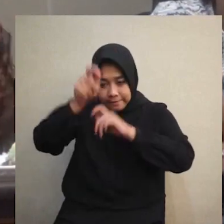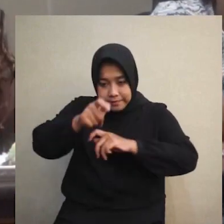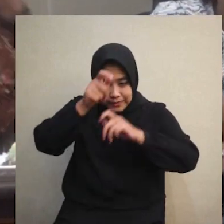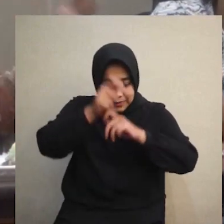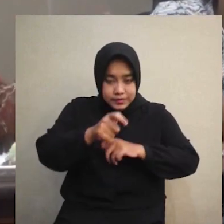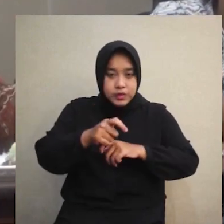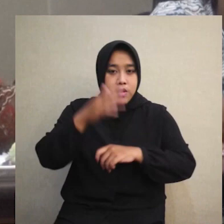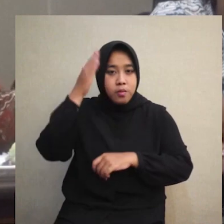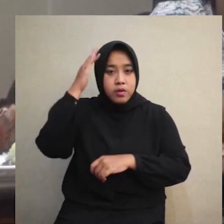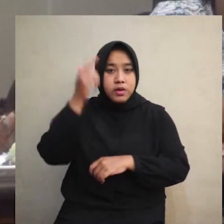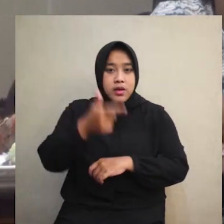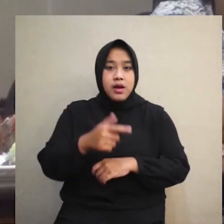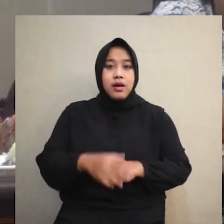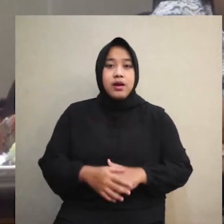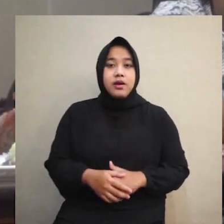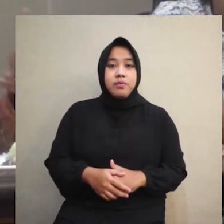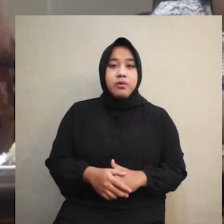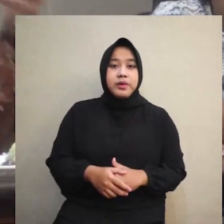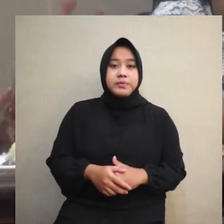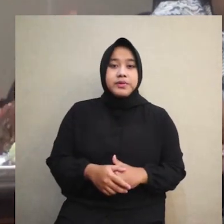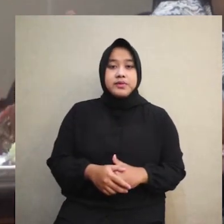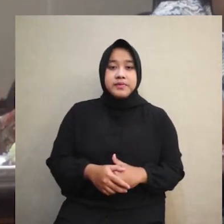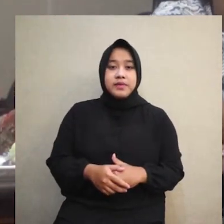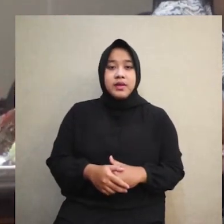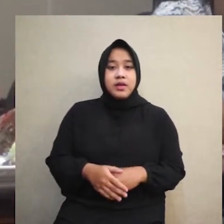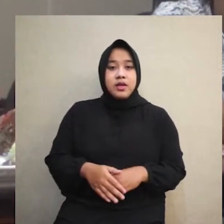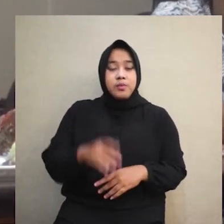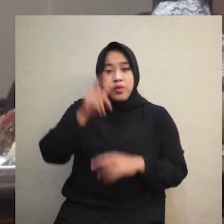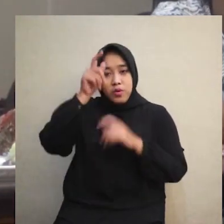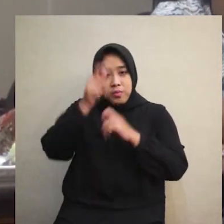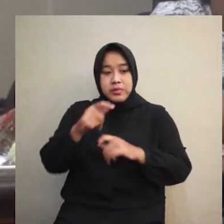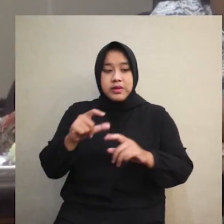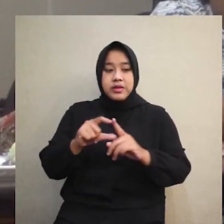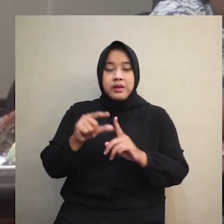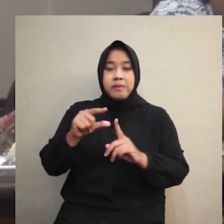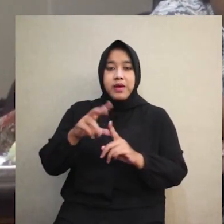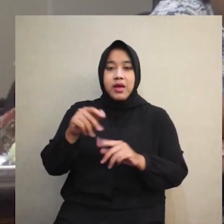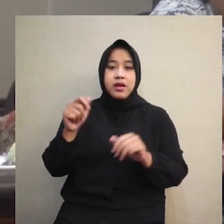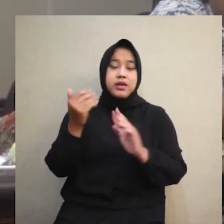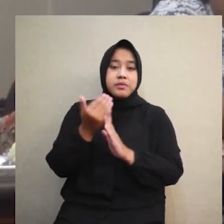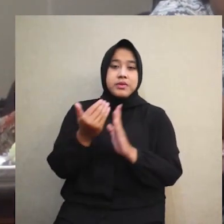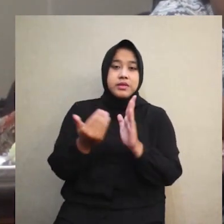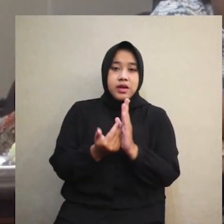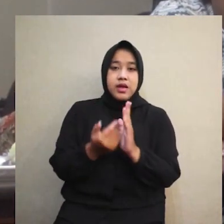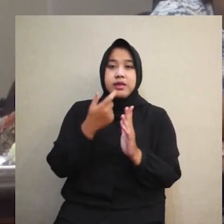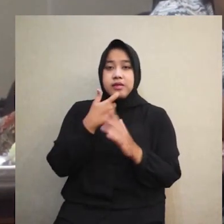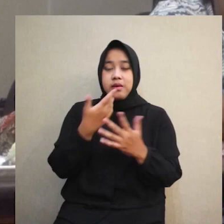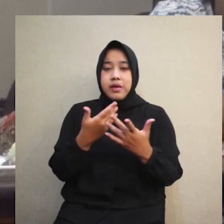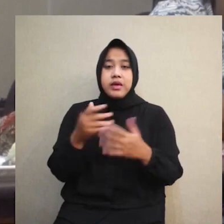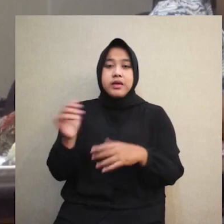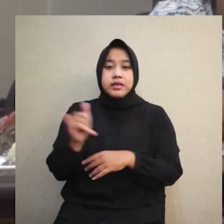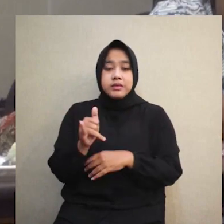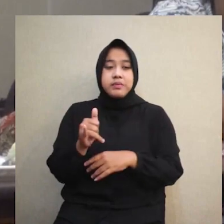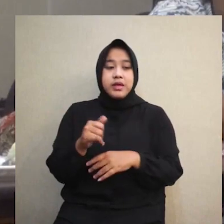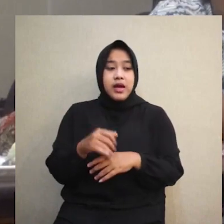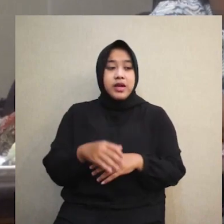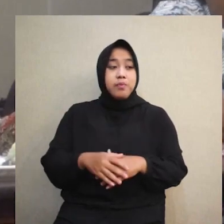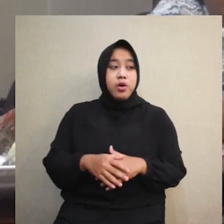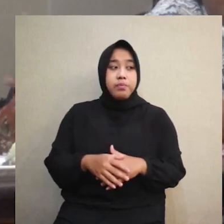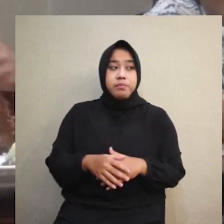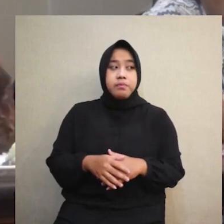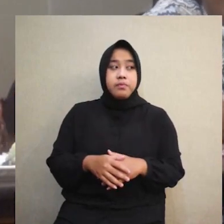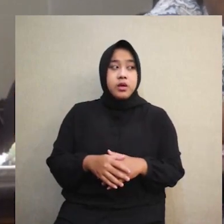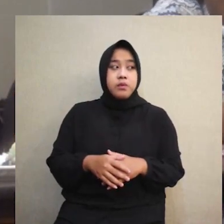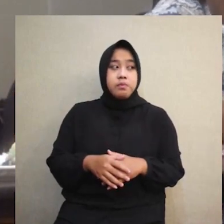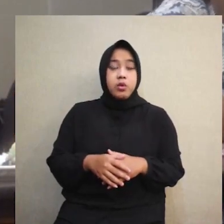menghormati penegakan hukum menghormati DPR yang mengeluarkan kebijakan walaupun kayak KUHP gitu ya tapi